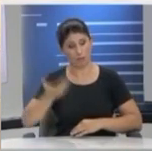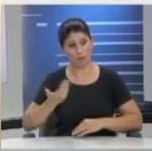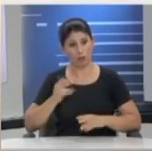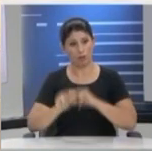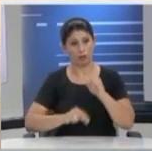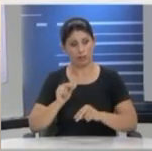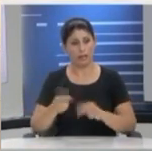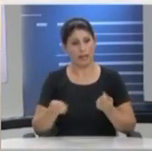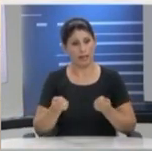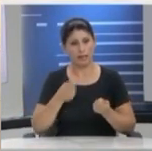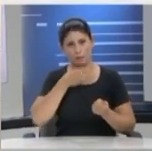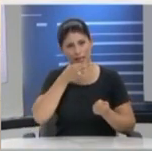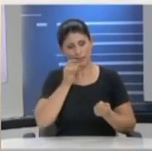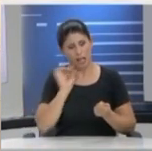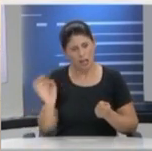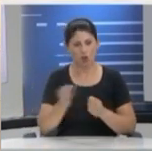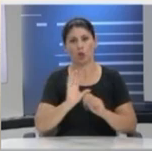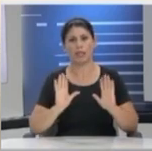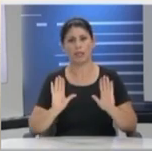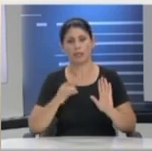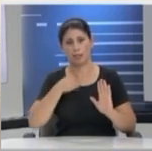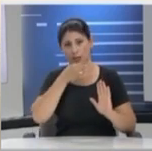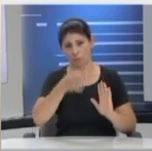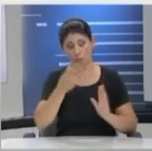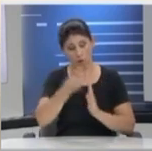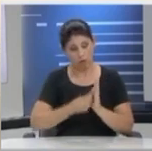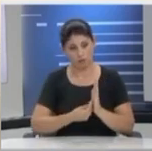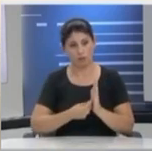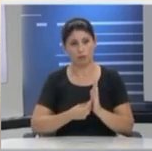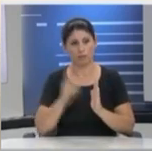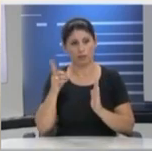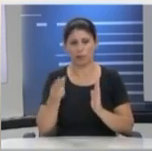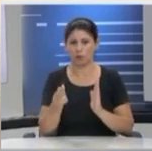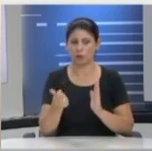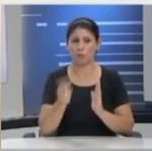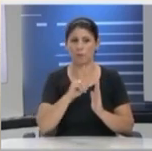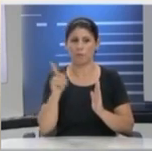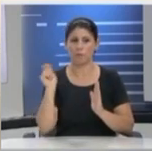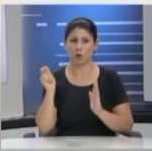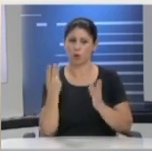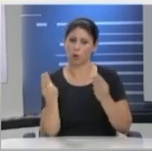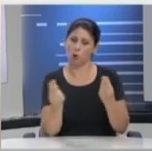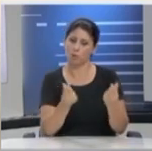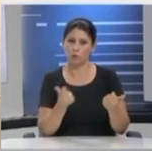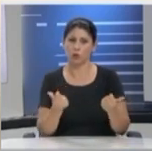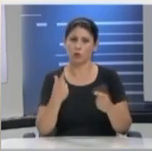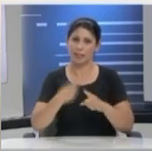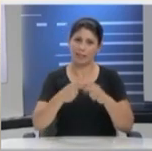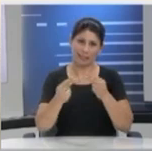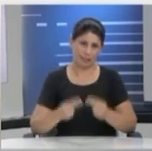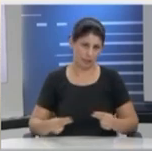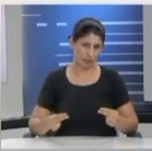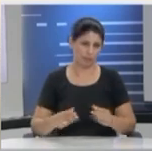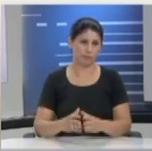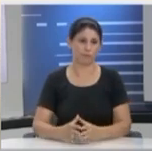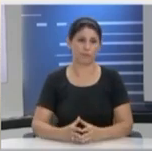προεκλογικά, έκανε μερικές λεκτικές αστοχίες. Αναφέρθηκε πολλές φορές με έναν τρόπο μη πολιτικά κομψό στην Ελληνική